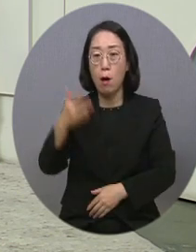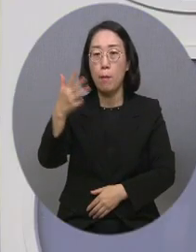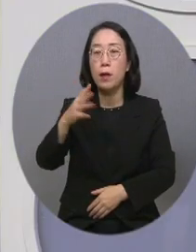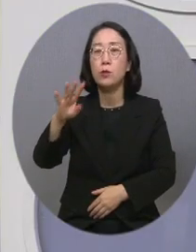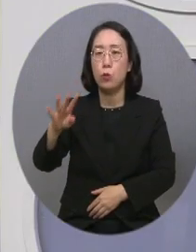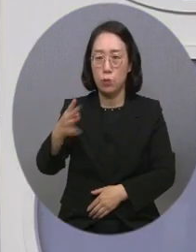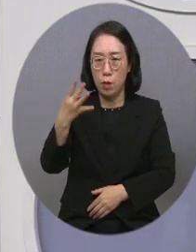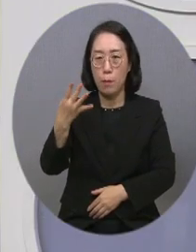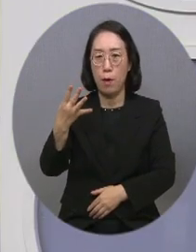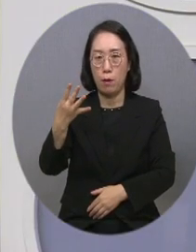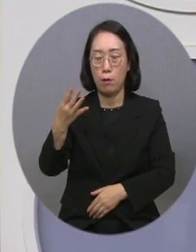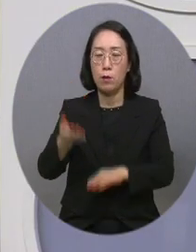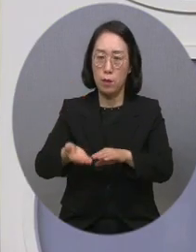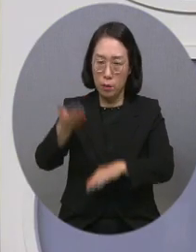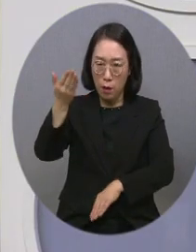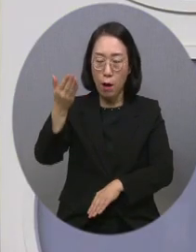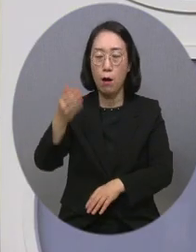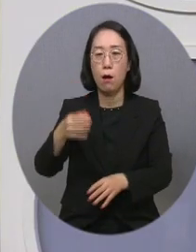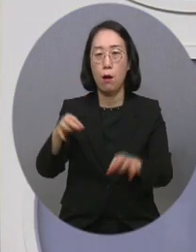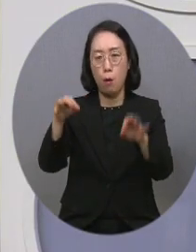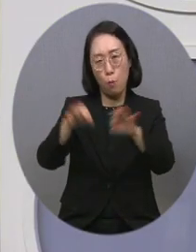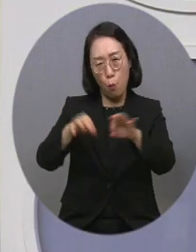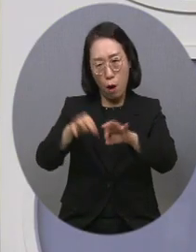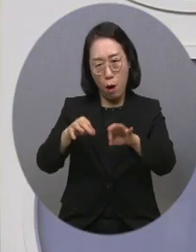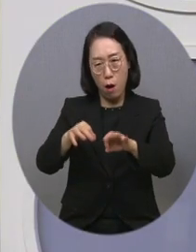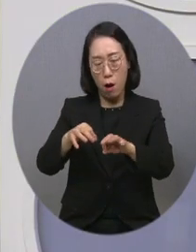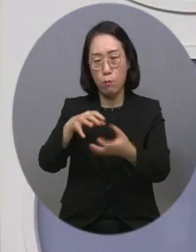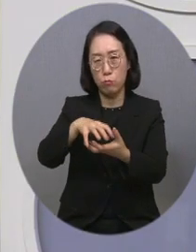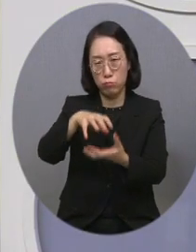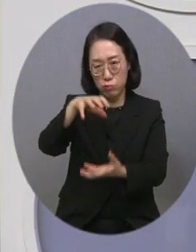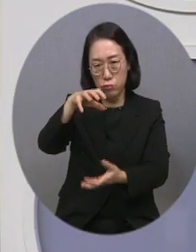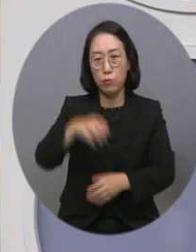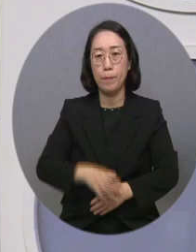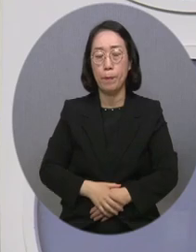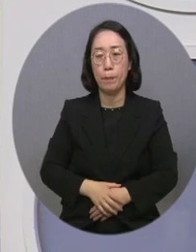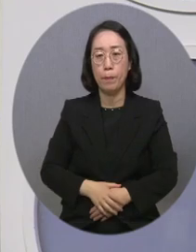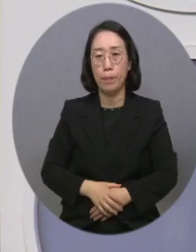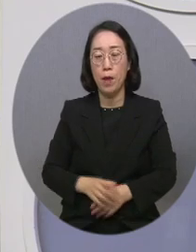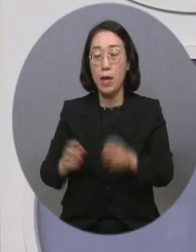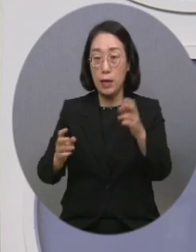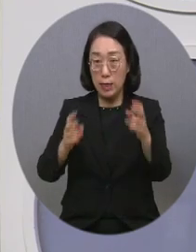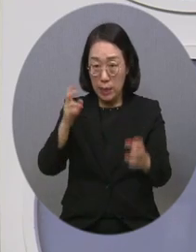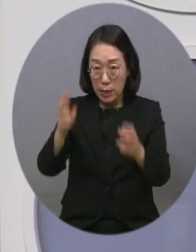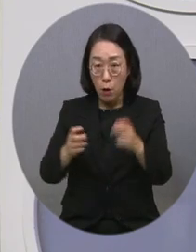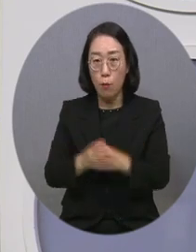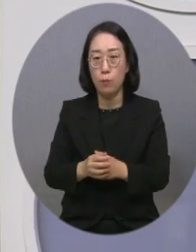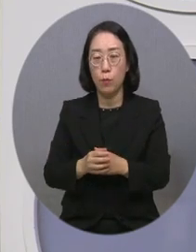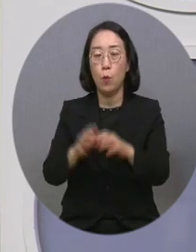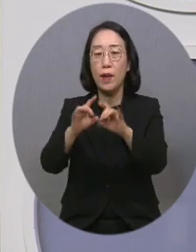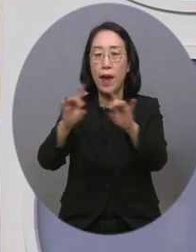8,461억 원을 모금했습니다. 아. 예, 모금했는데 거기에는 이제 기업, 국민 모두가 다 함께 참여해서